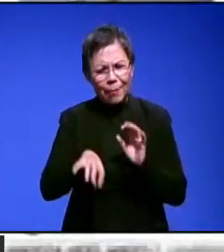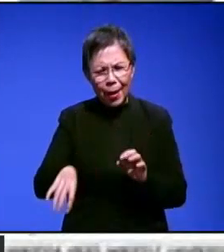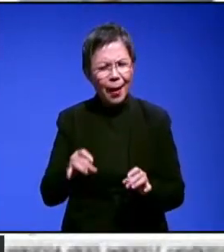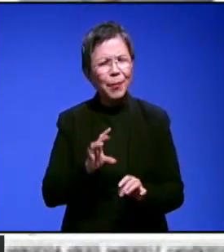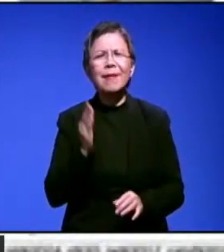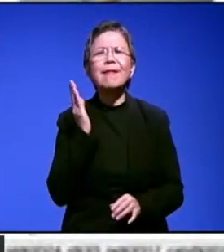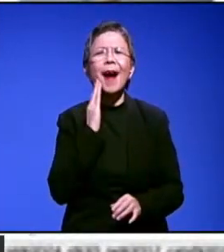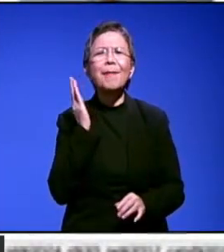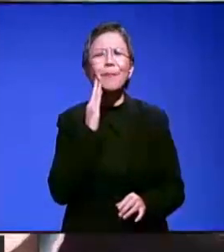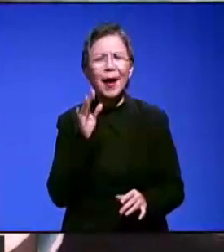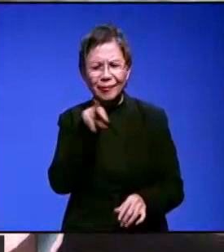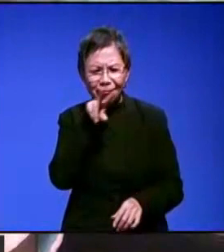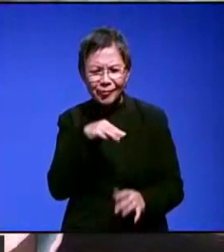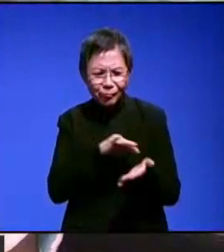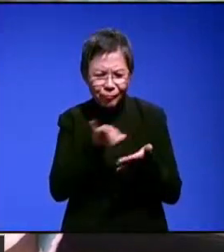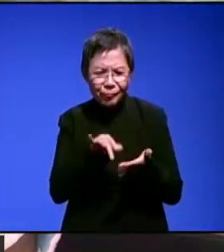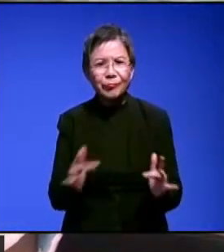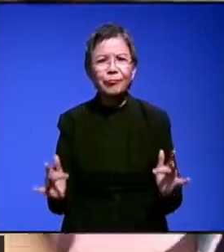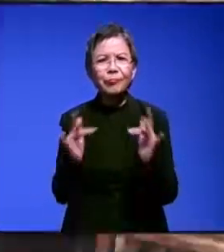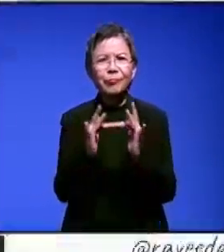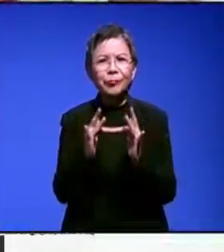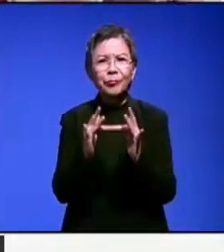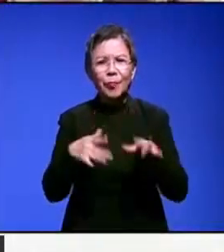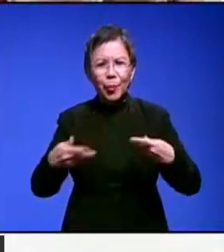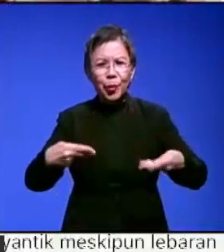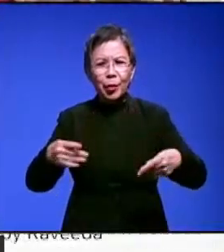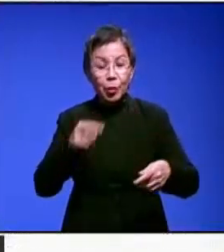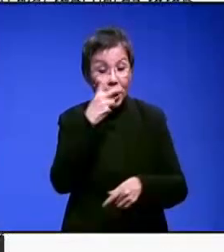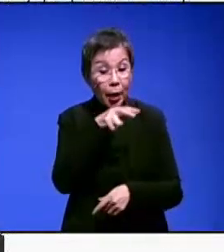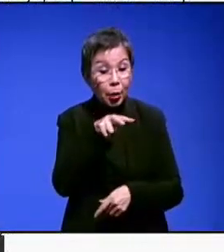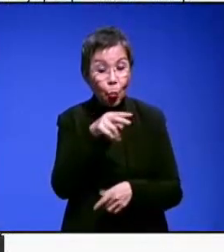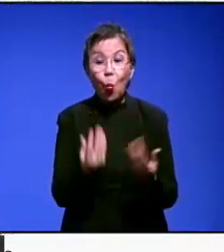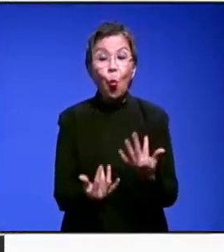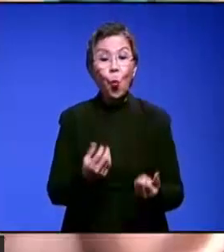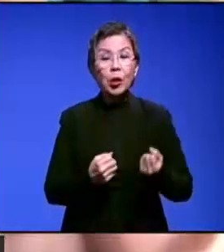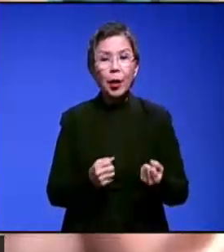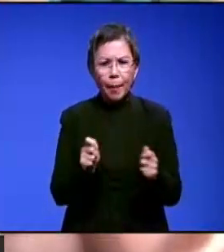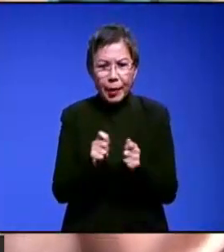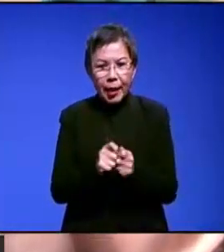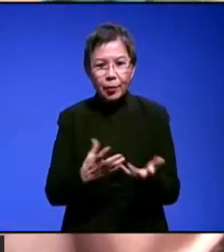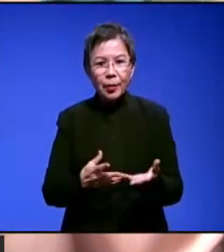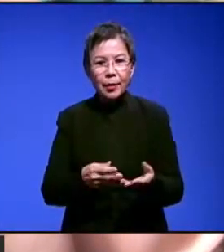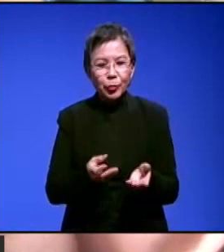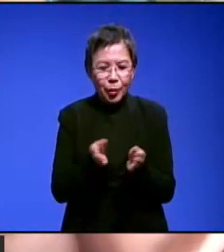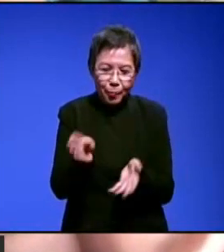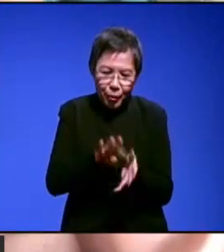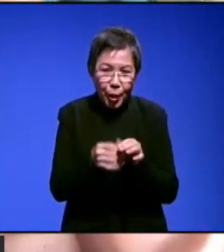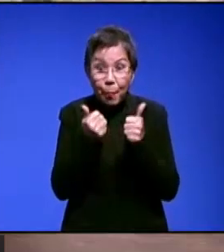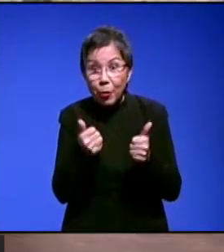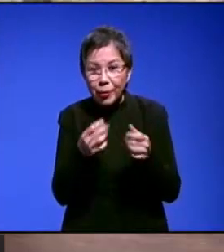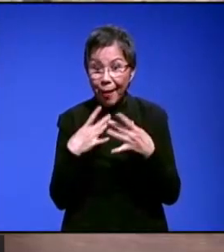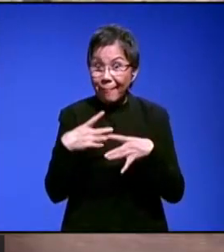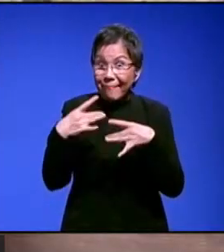kita temukan secara online. Pedagang dengan cepat melihat kebutuhan pasar, membuat produk, lalu mengemasnya sehingga